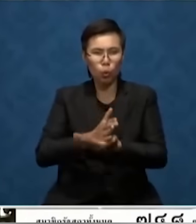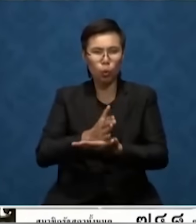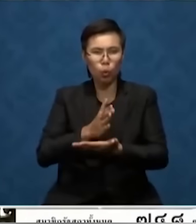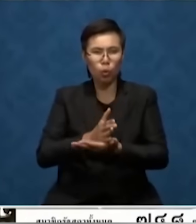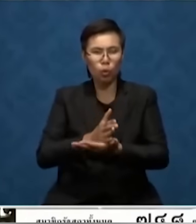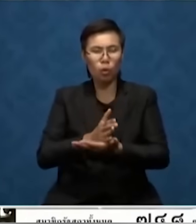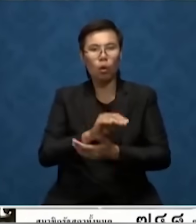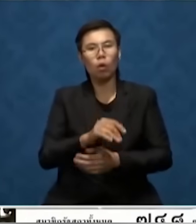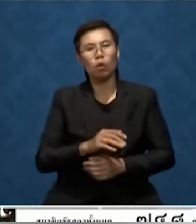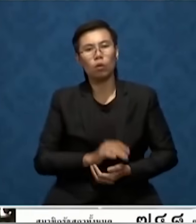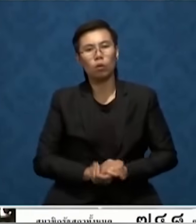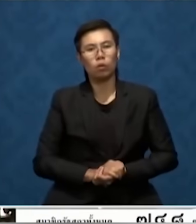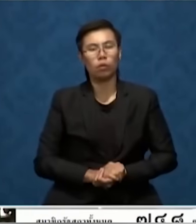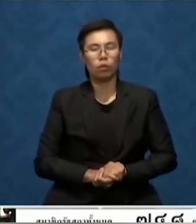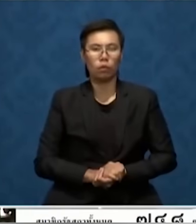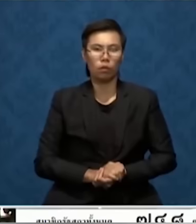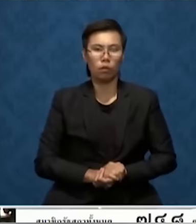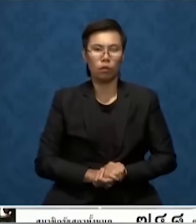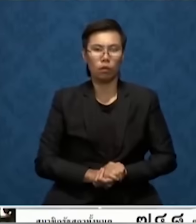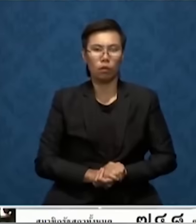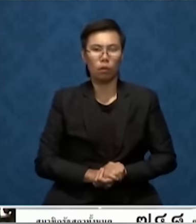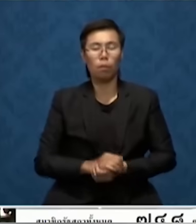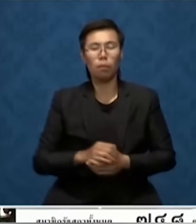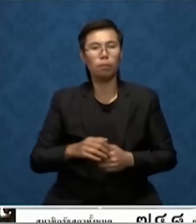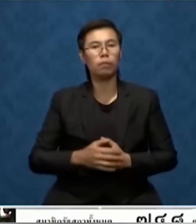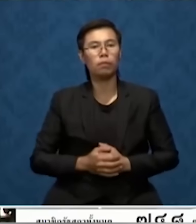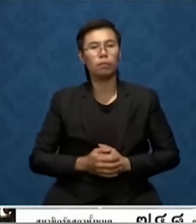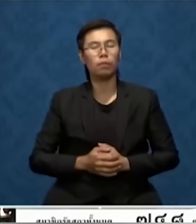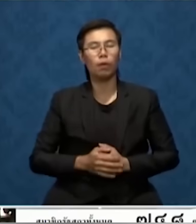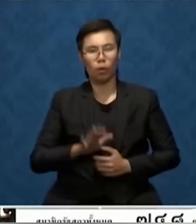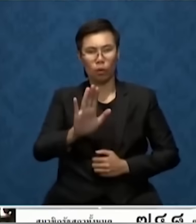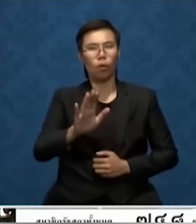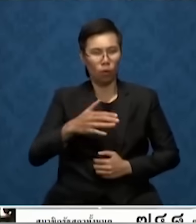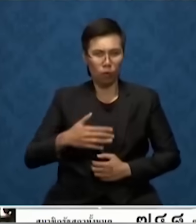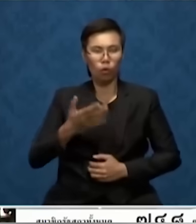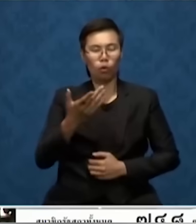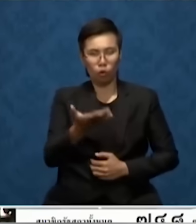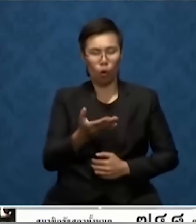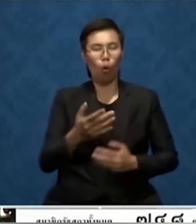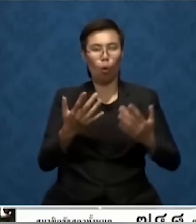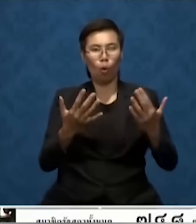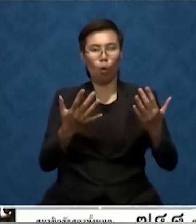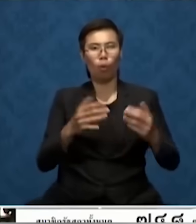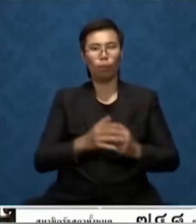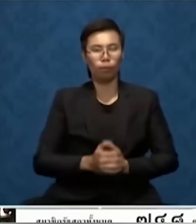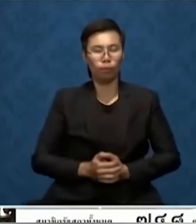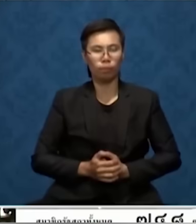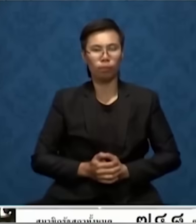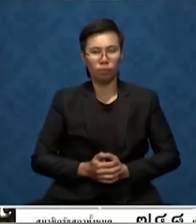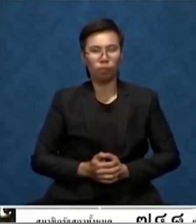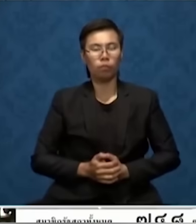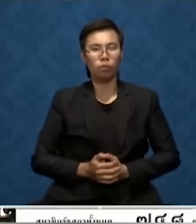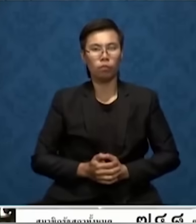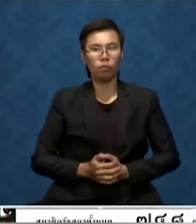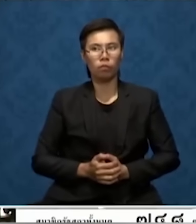เดี๋ยวครับไม่ต้องอย่าเพิ่งพูดครับเดี๋ยวผมจะอนุญาตให้ท่านต่อนะครับนะฮะ